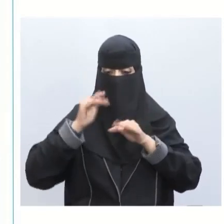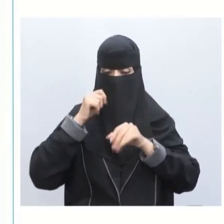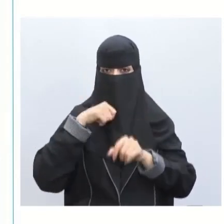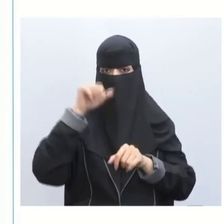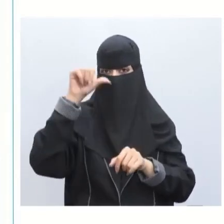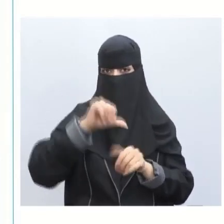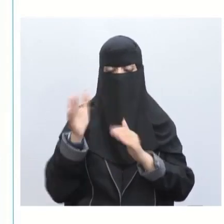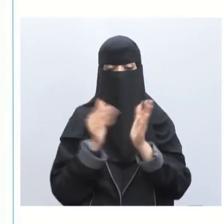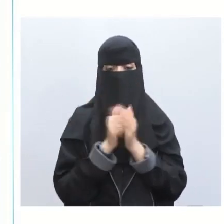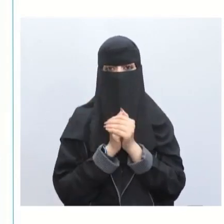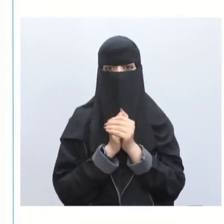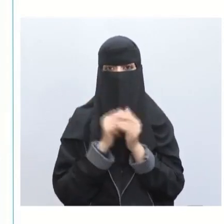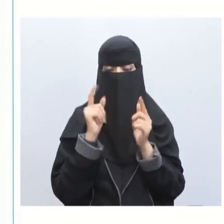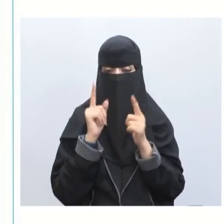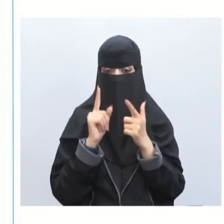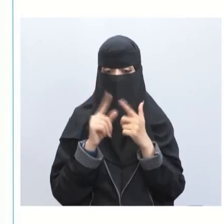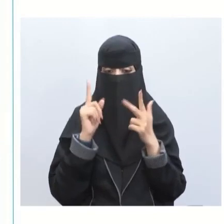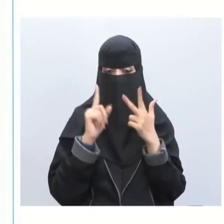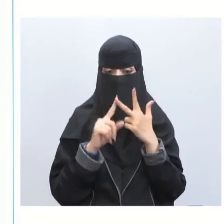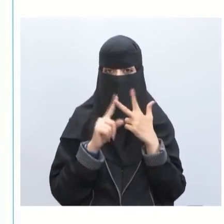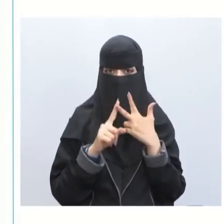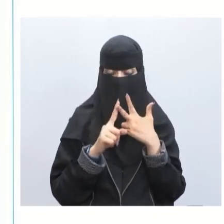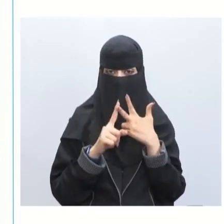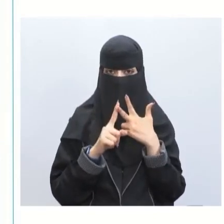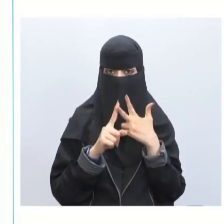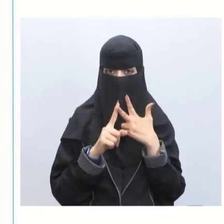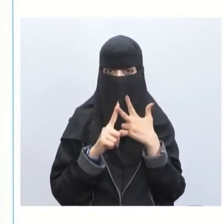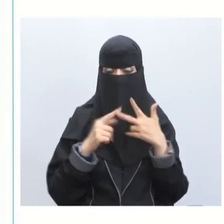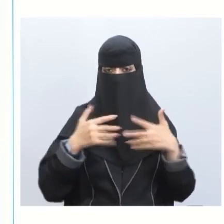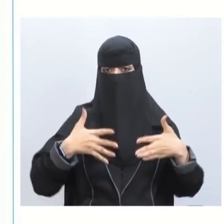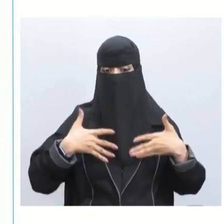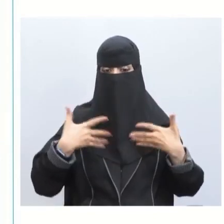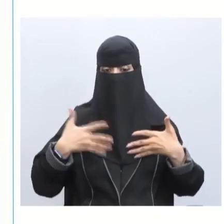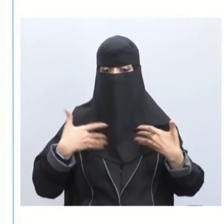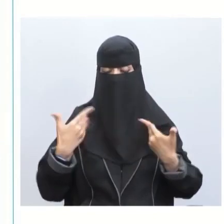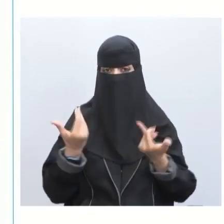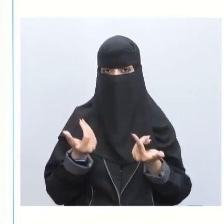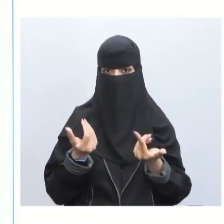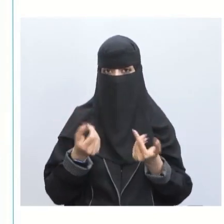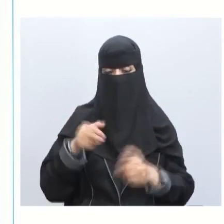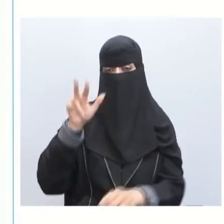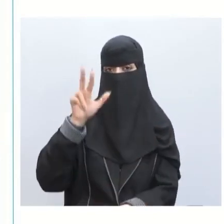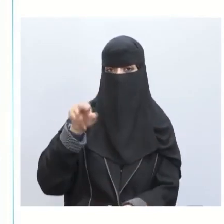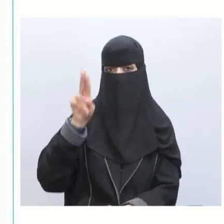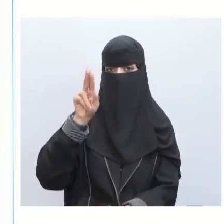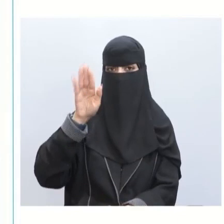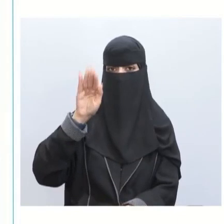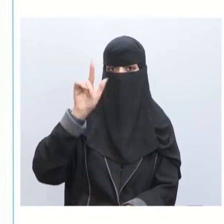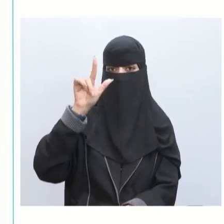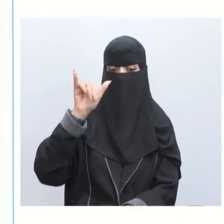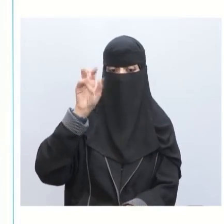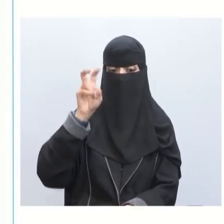سيئه هذا الثاني الرغبه في الانتقام الثالث من الدوافع الداخليه